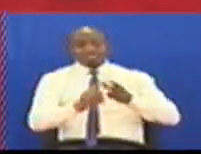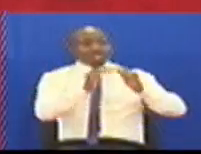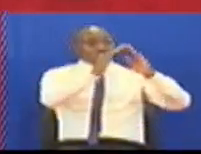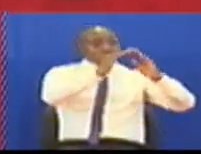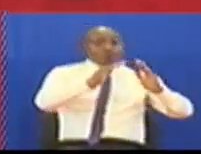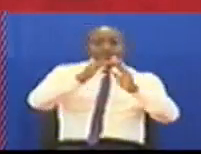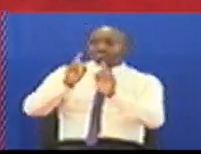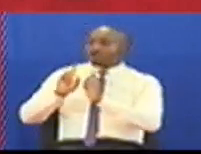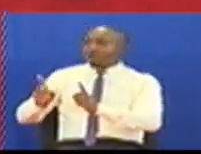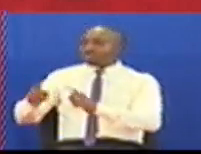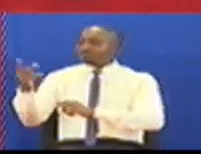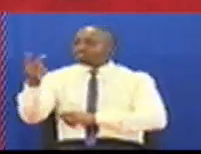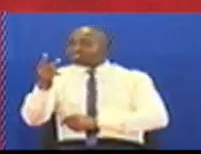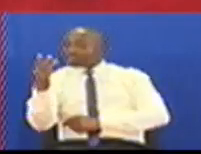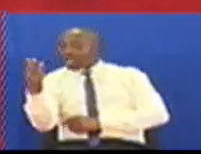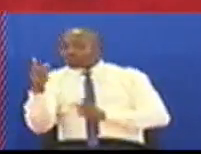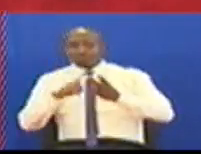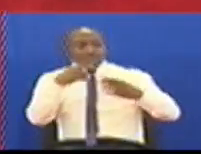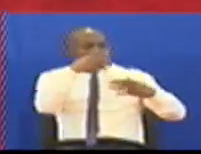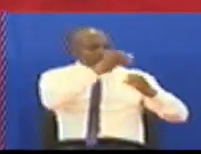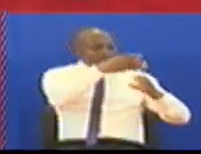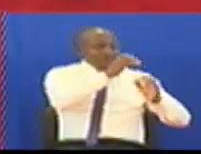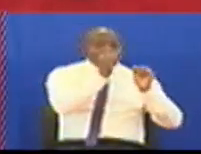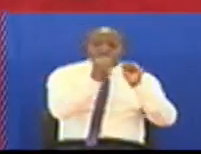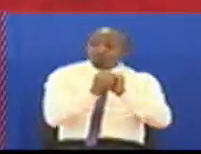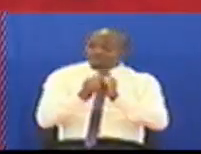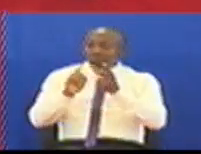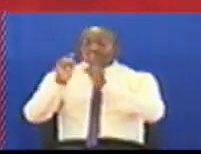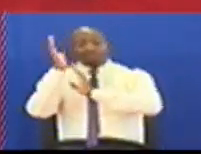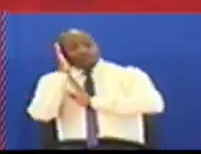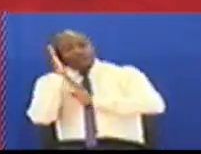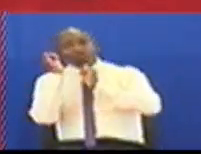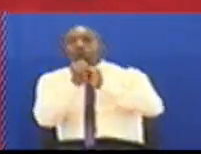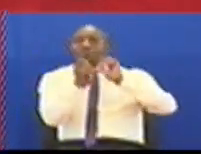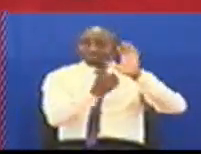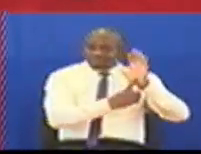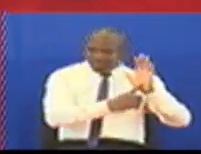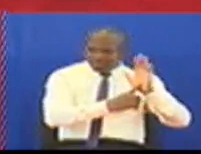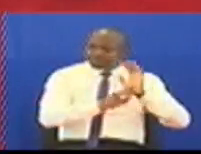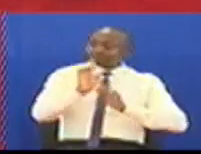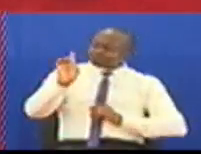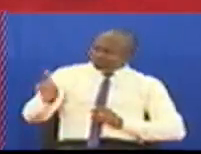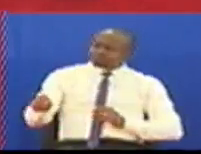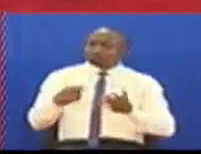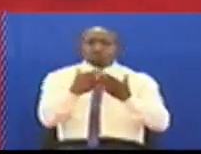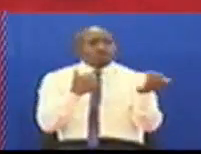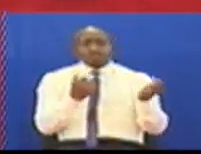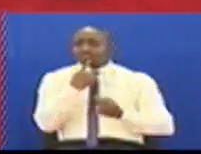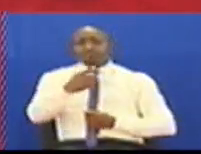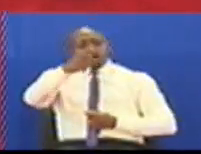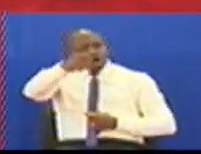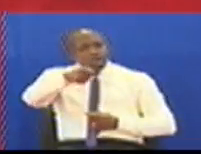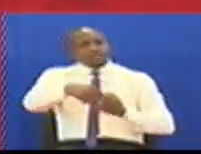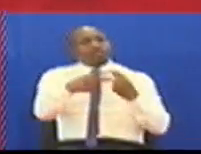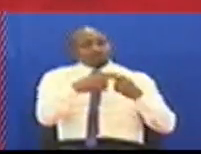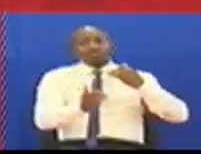walimu 23. Maabara 10 na mabweni 16. Kwa nini nisiseme hongera Daktari